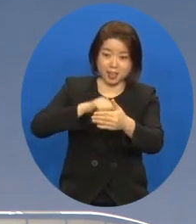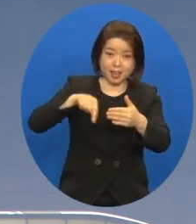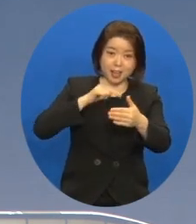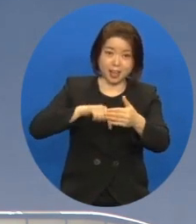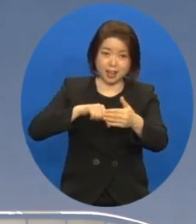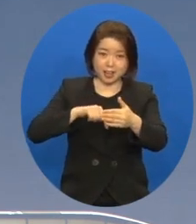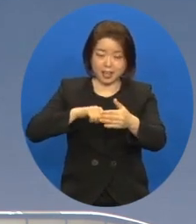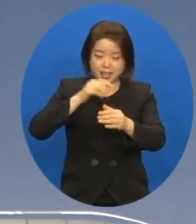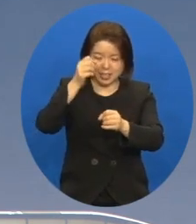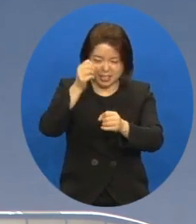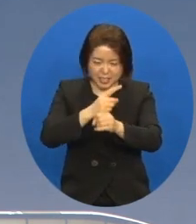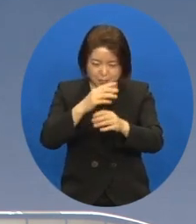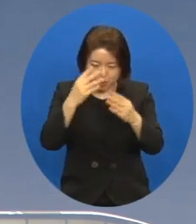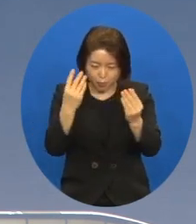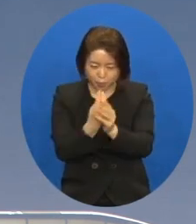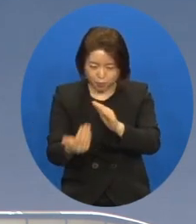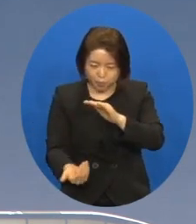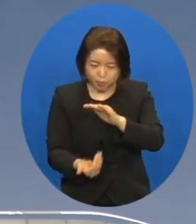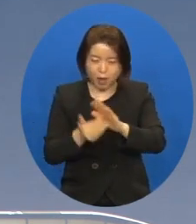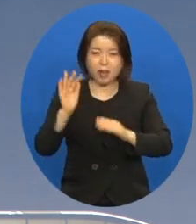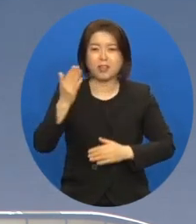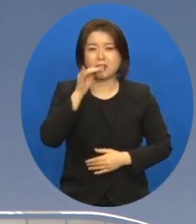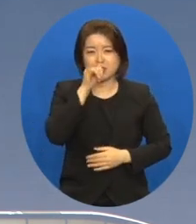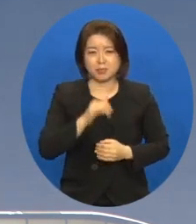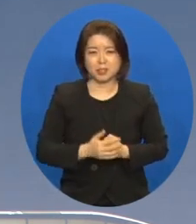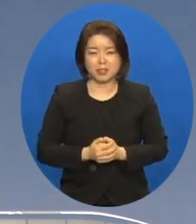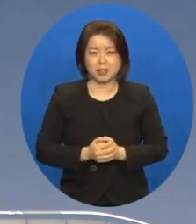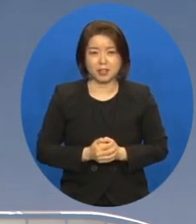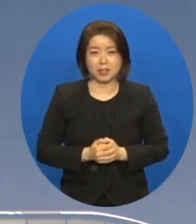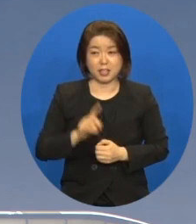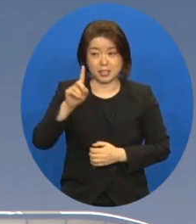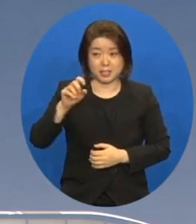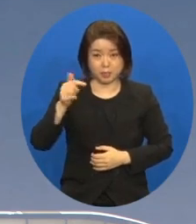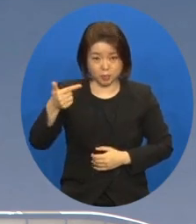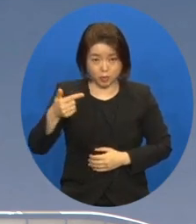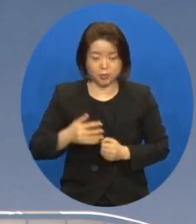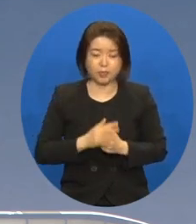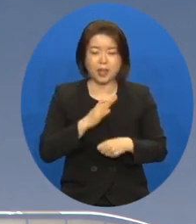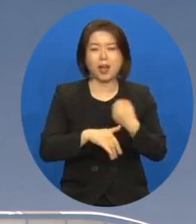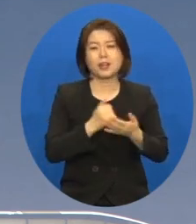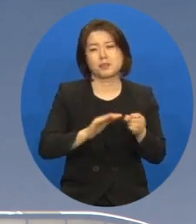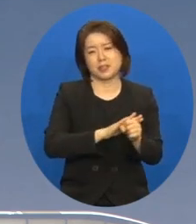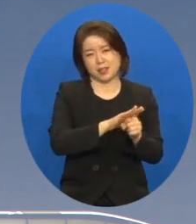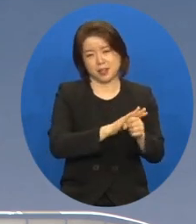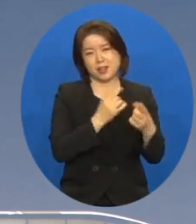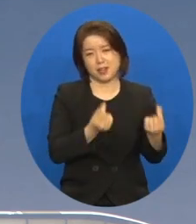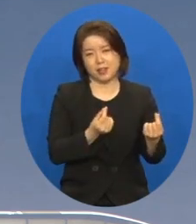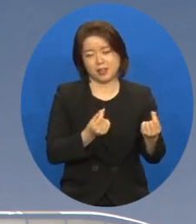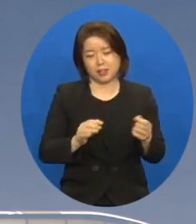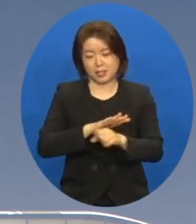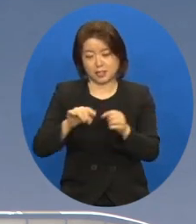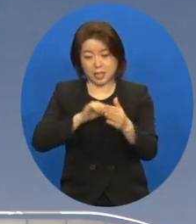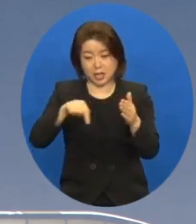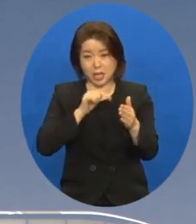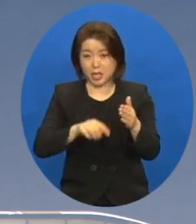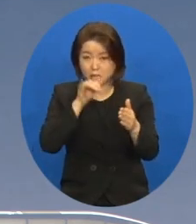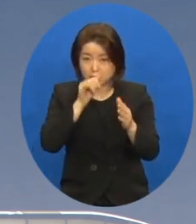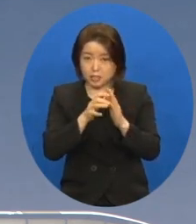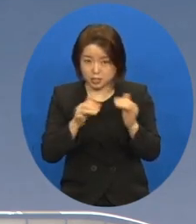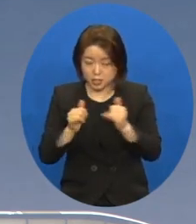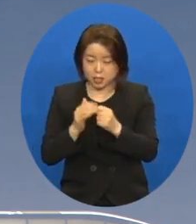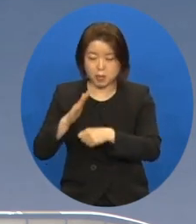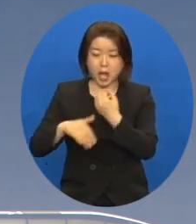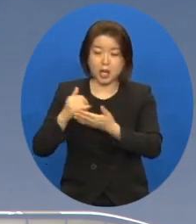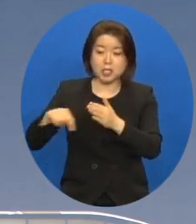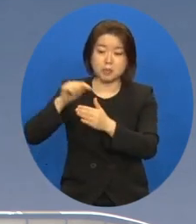이미 완성되어 있는 것입니다. 16절에 하나님은 사랑이십니다. 사랑 안에 있는 사람은 하나님